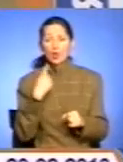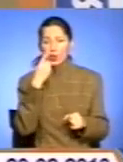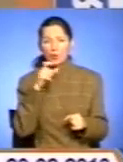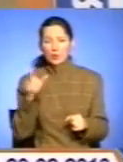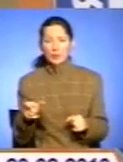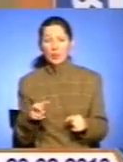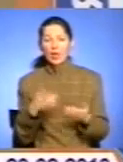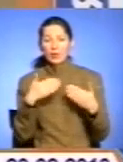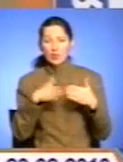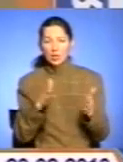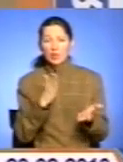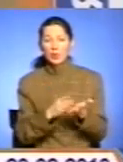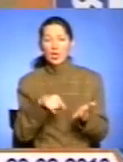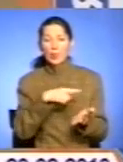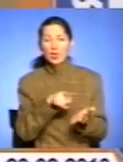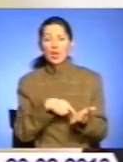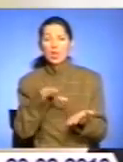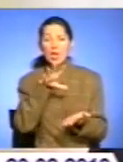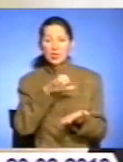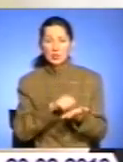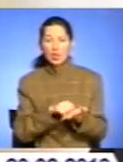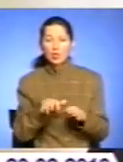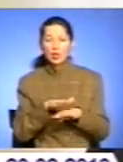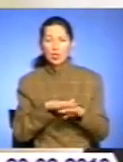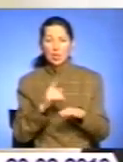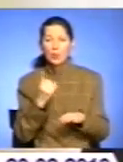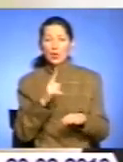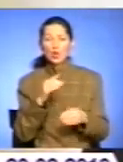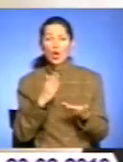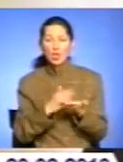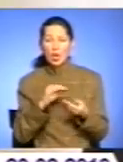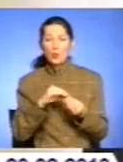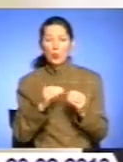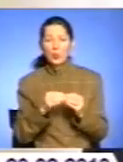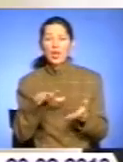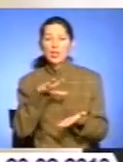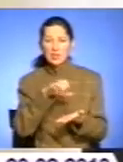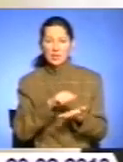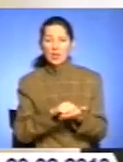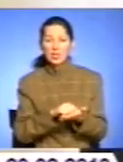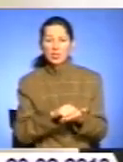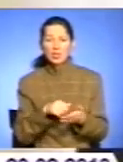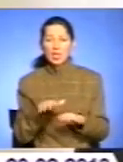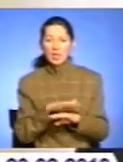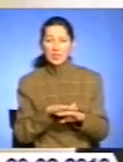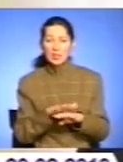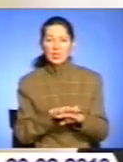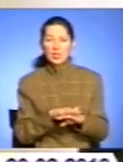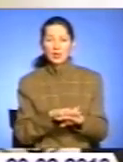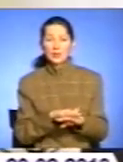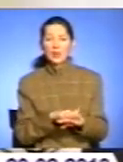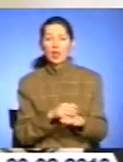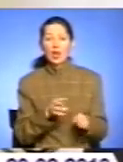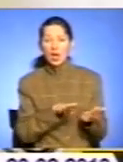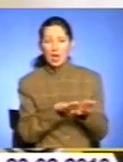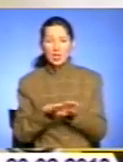питання зайнятості населення. Перше, що для нас є проблемним питанням, це все ж таки зайнятості населення. А відтак, рівень